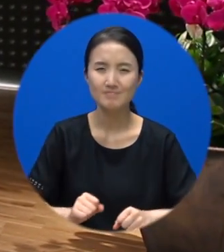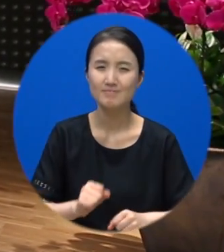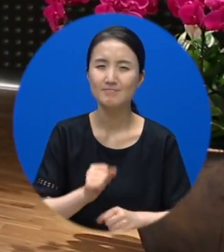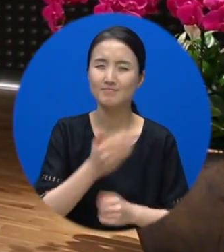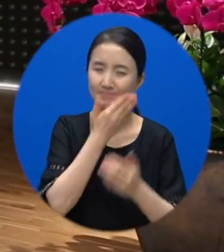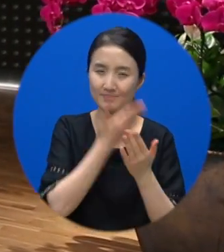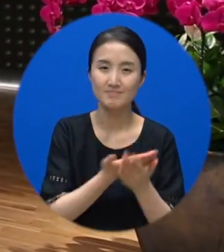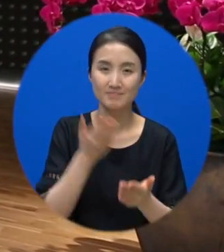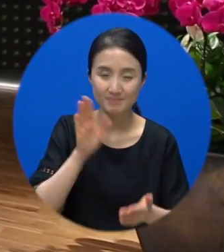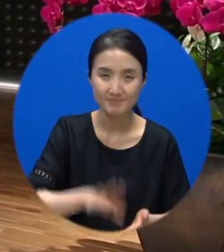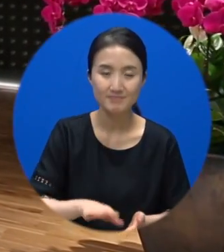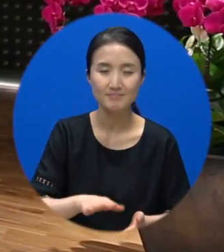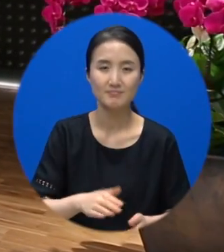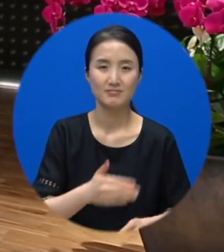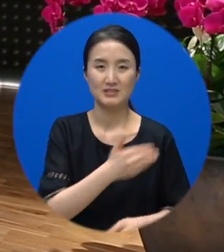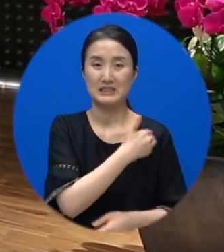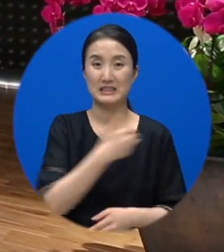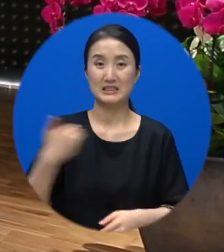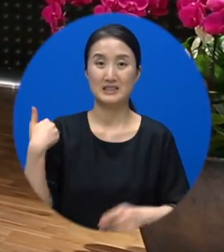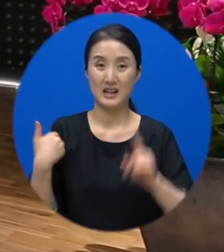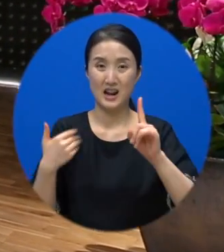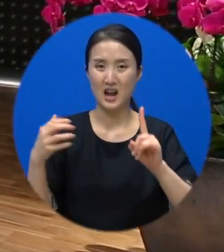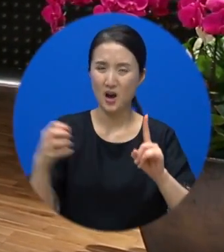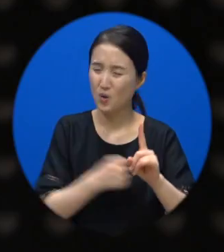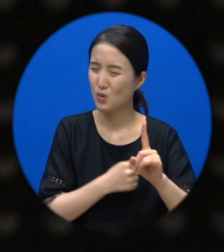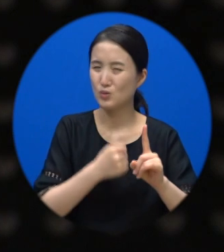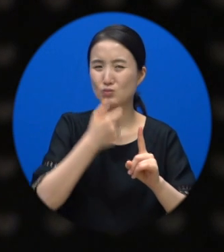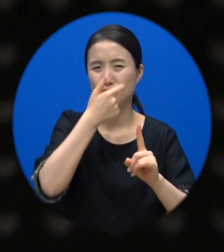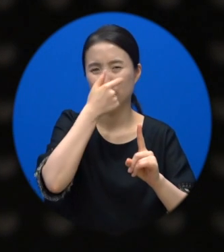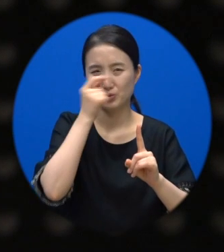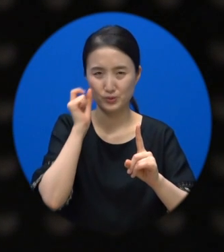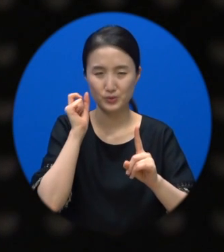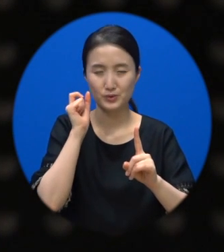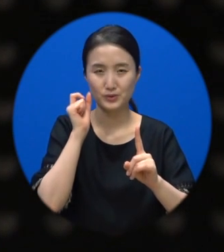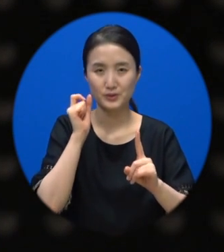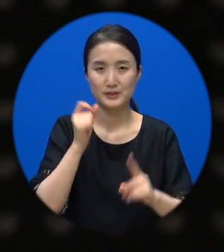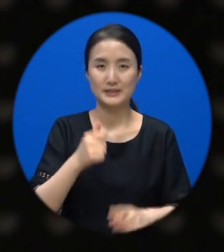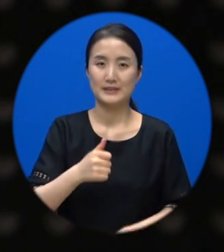이거에만 집착하다 보면 계속 굶어요, 우리는. 그래서